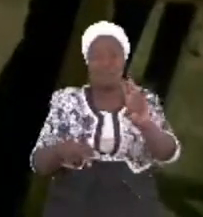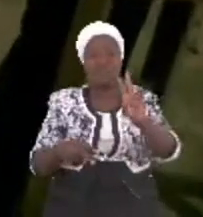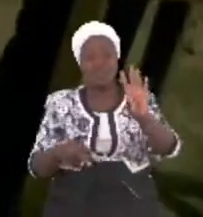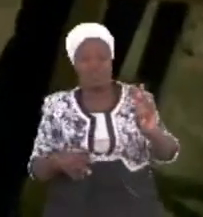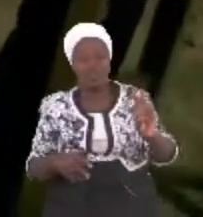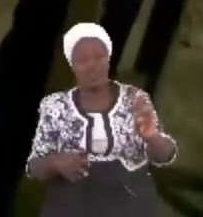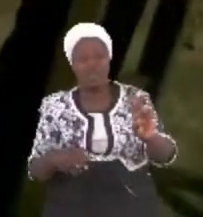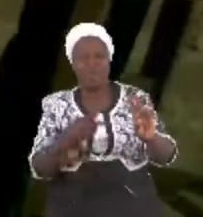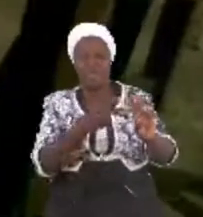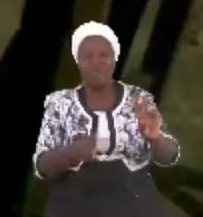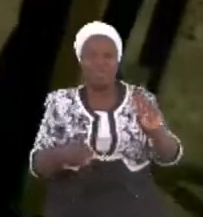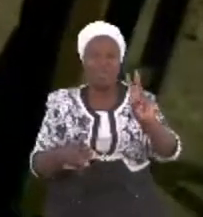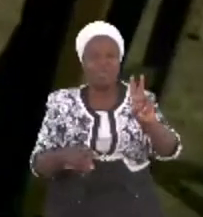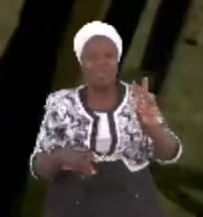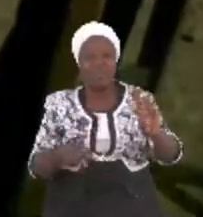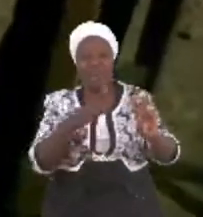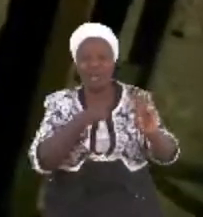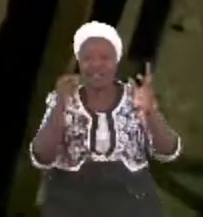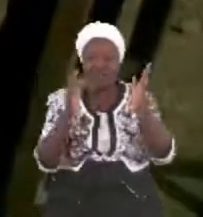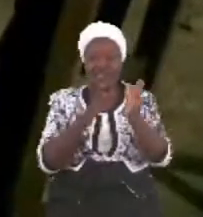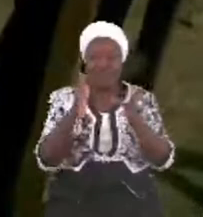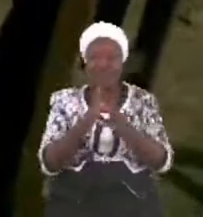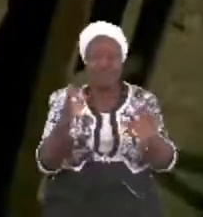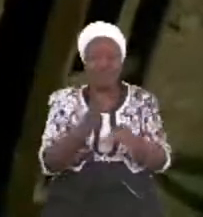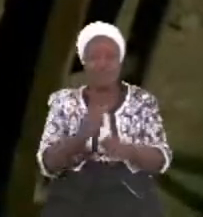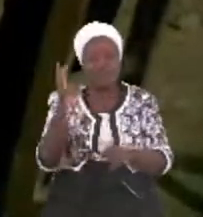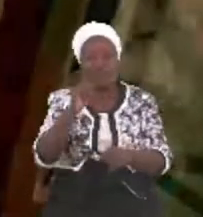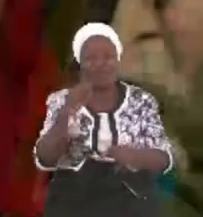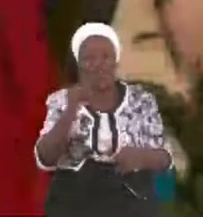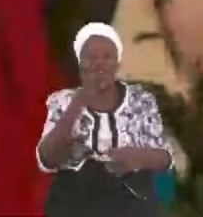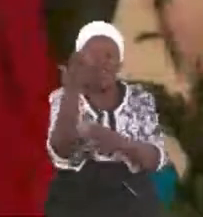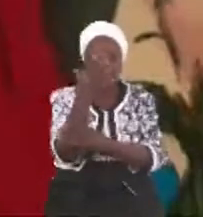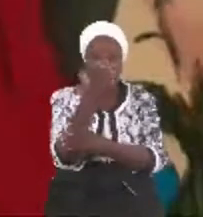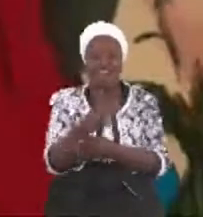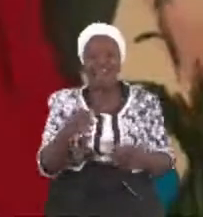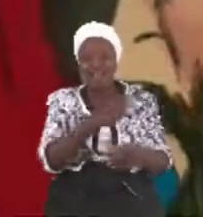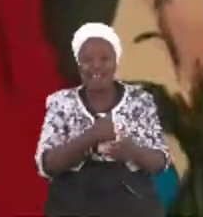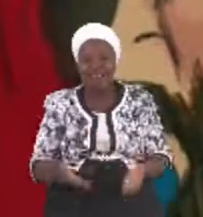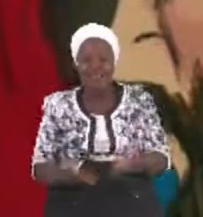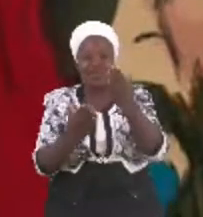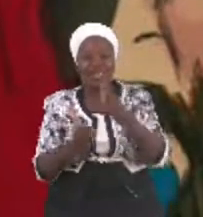Verset 27. Mais Jésus, l'ayant pris par la main, le fit lever.